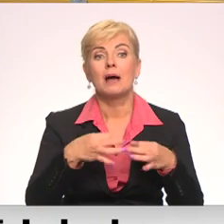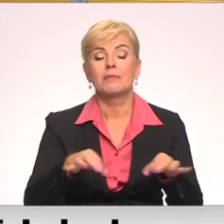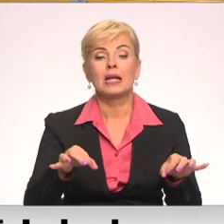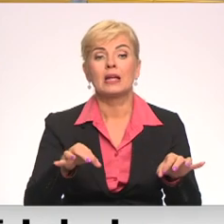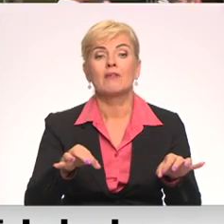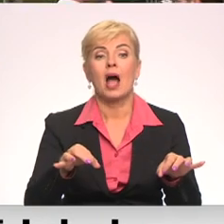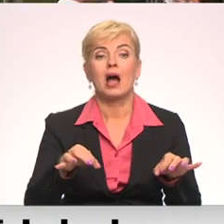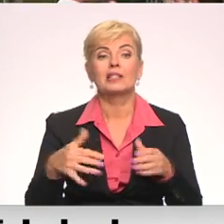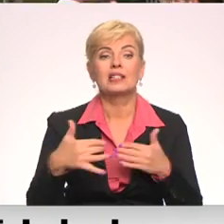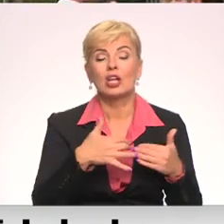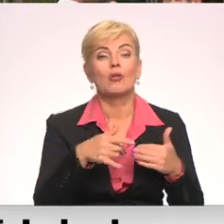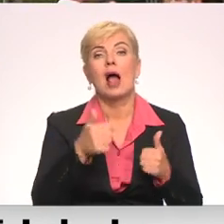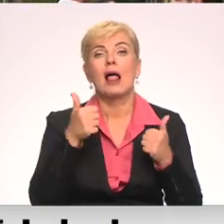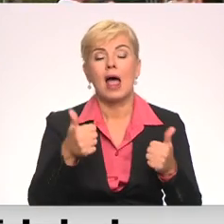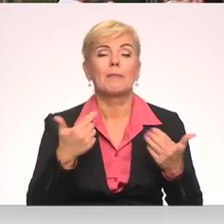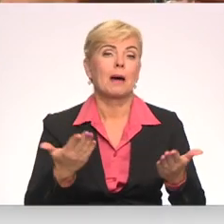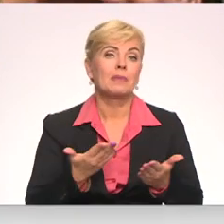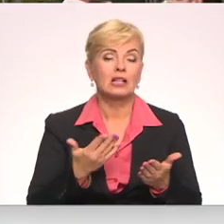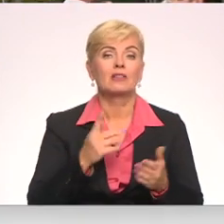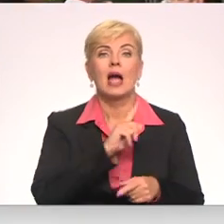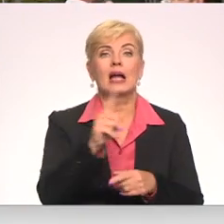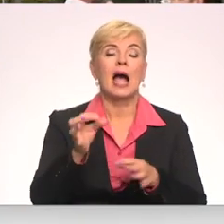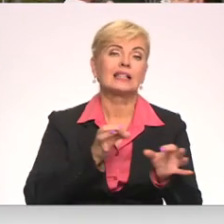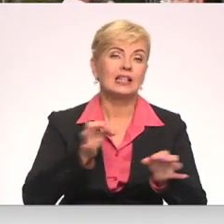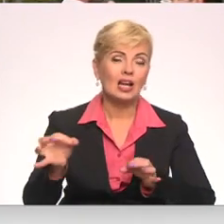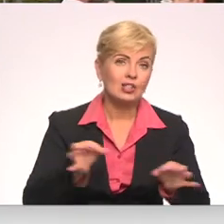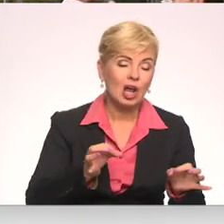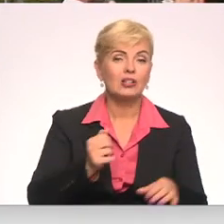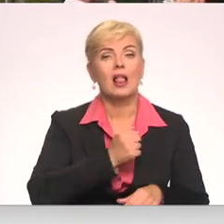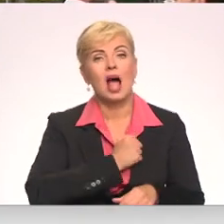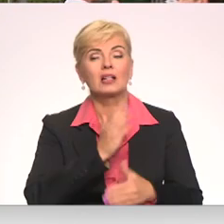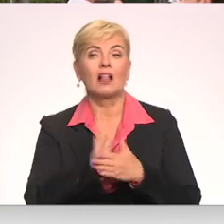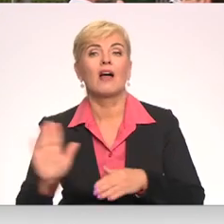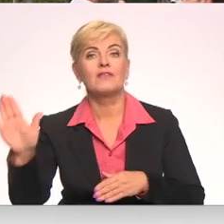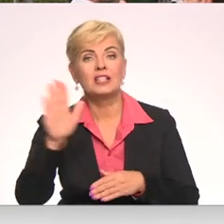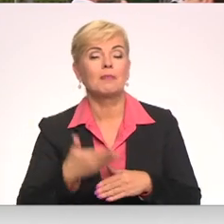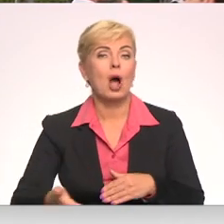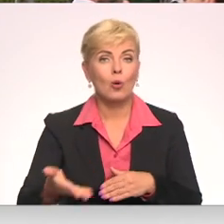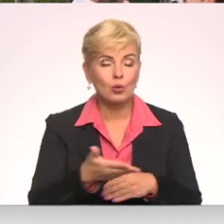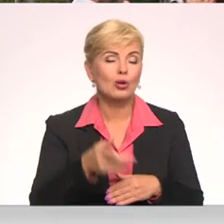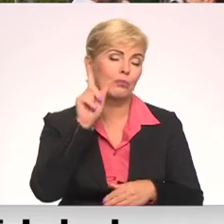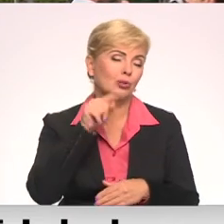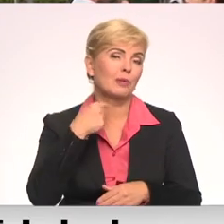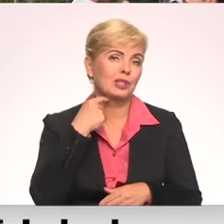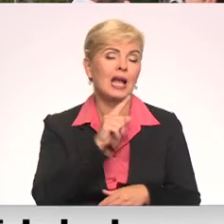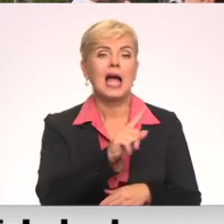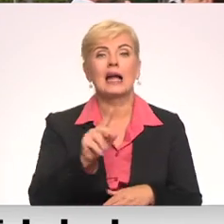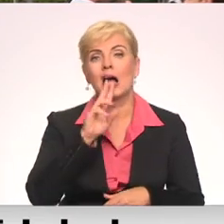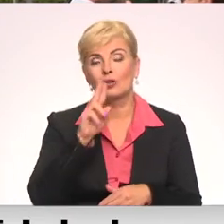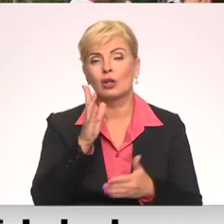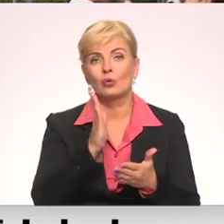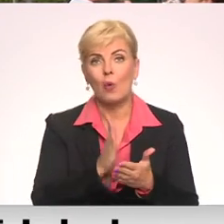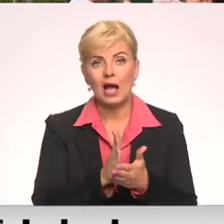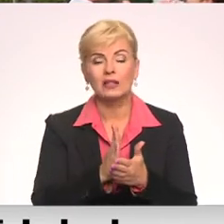Es domāju, labs piedzīvums, ka katrā reģionā, Latgalē, Vidzemē un Kurzemē, un, protams, ka Rīgā katru nedēļu notiek